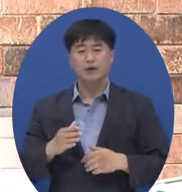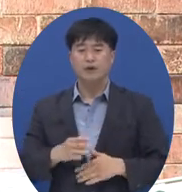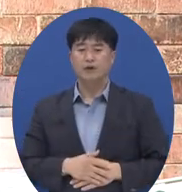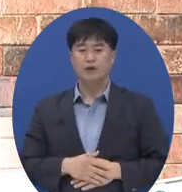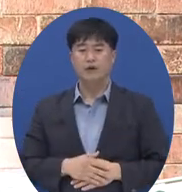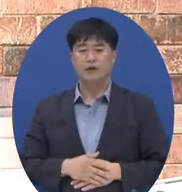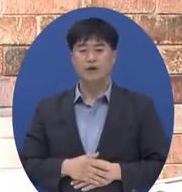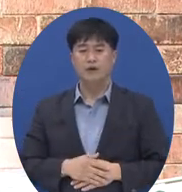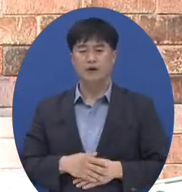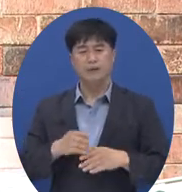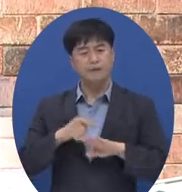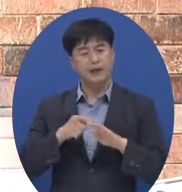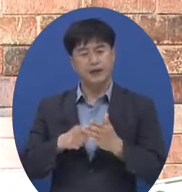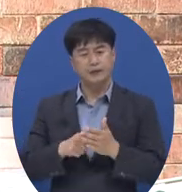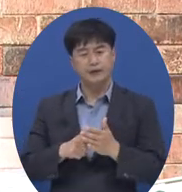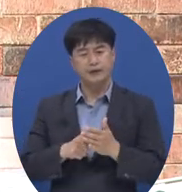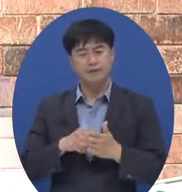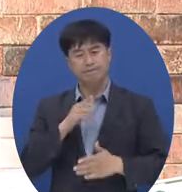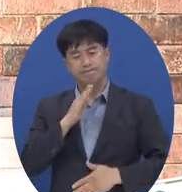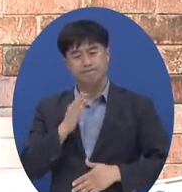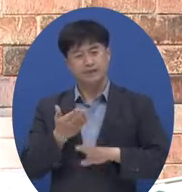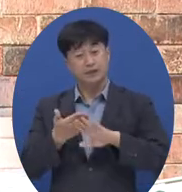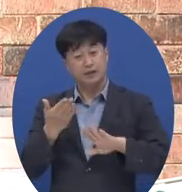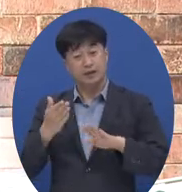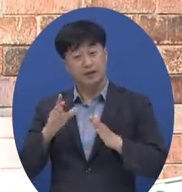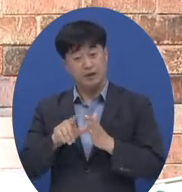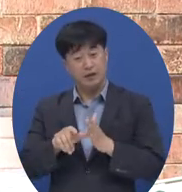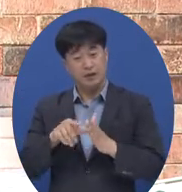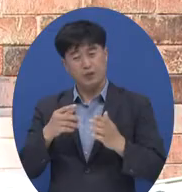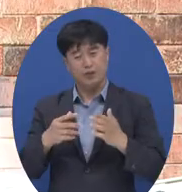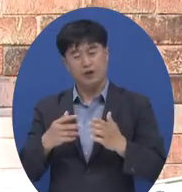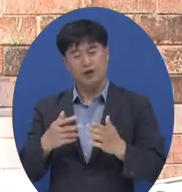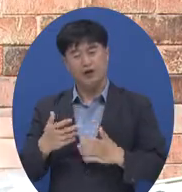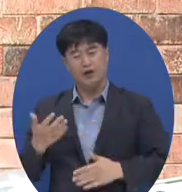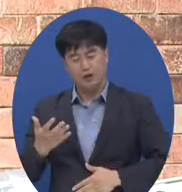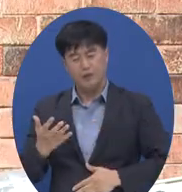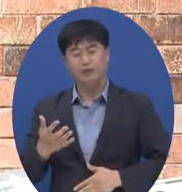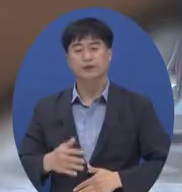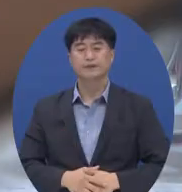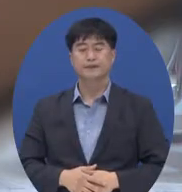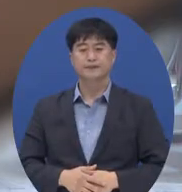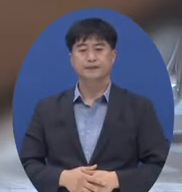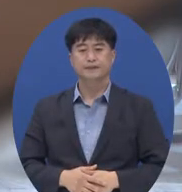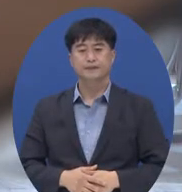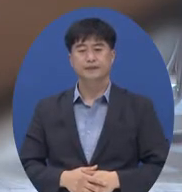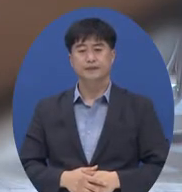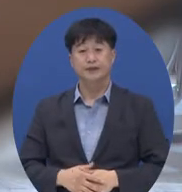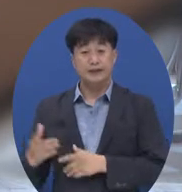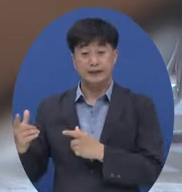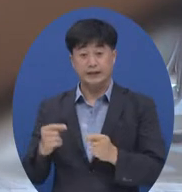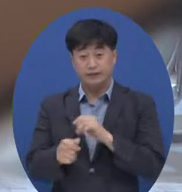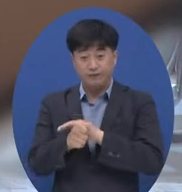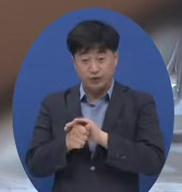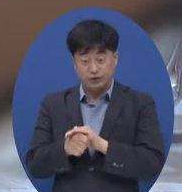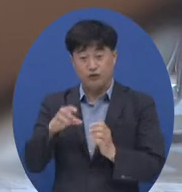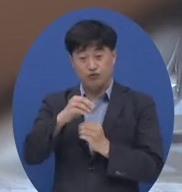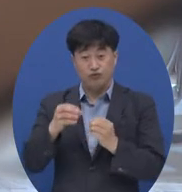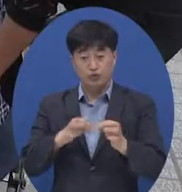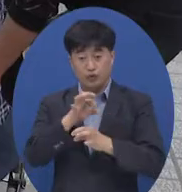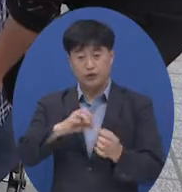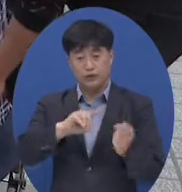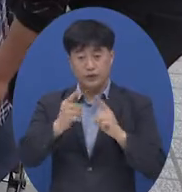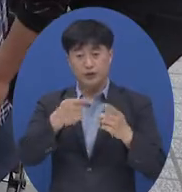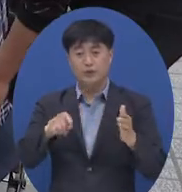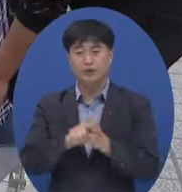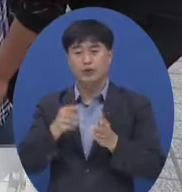일단 거의 뭐 마음 심정은 정말 어느 때보다도 착잡한 심정입니다. 이렇게 위축된 추석 경기를